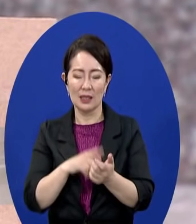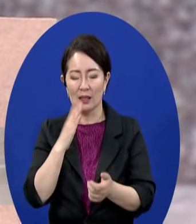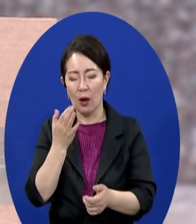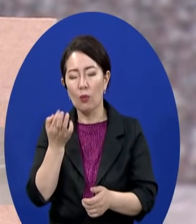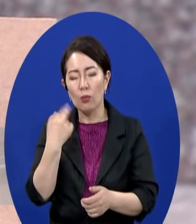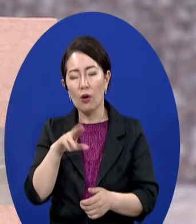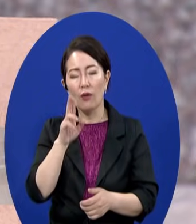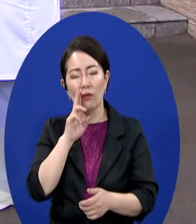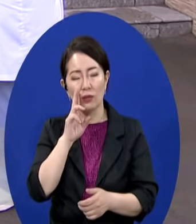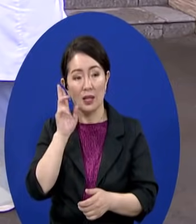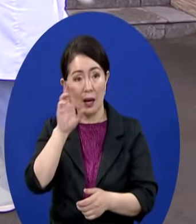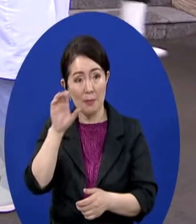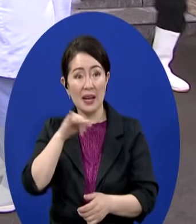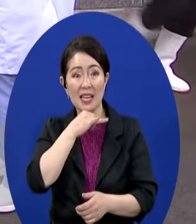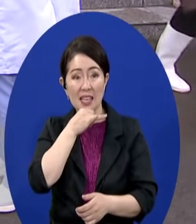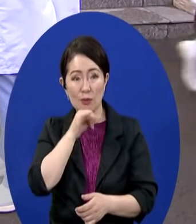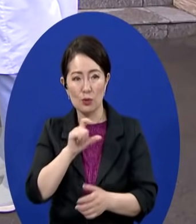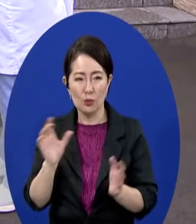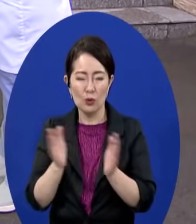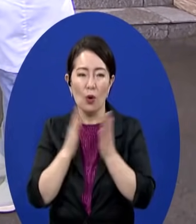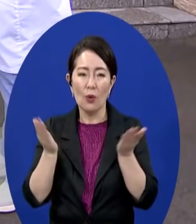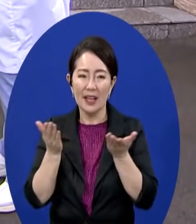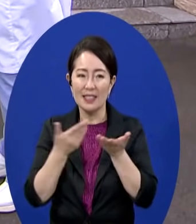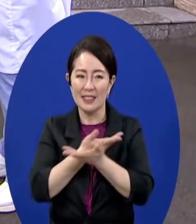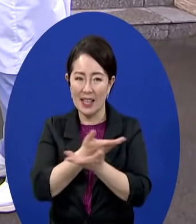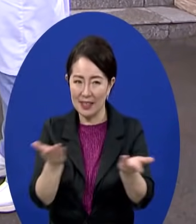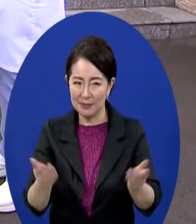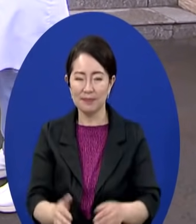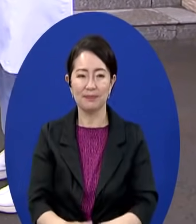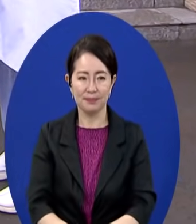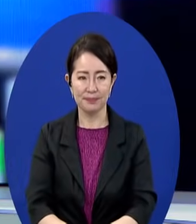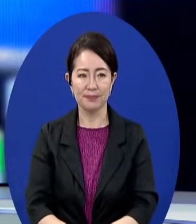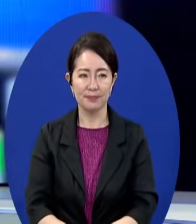фудс компани KFC брэндийн хамт олон урайлж байна.